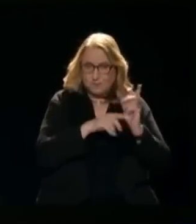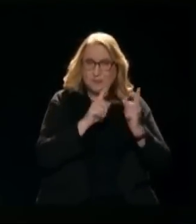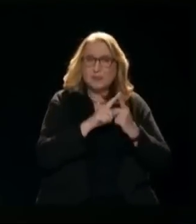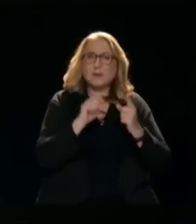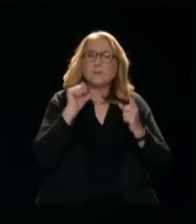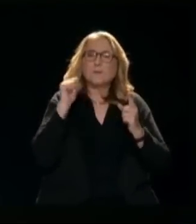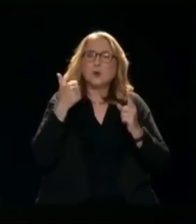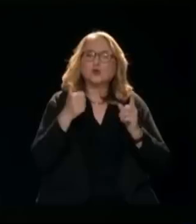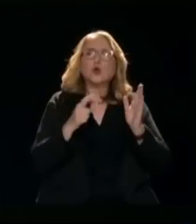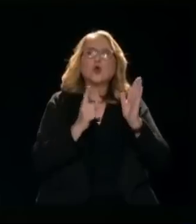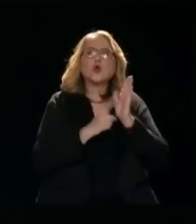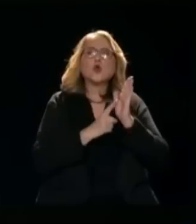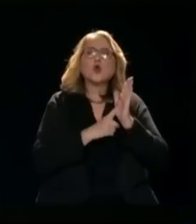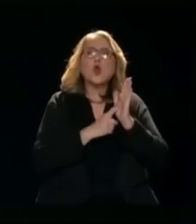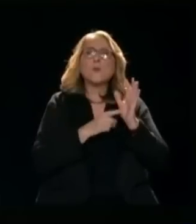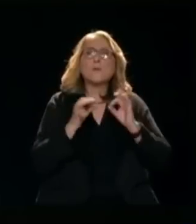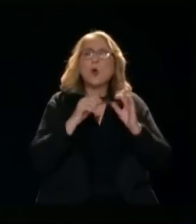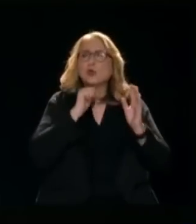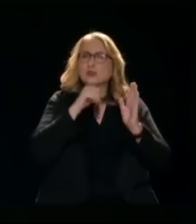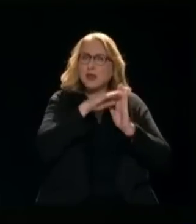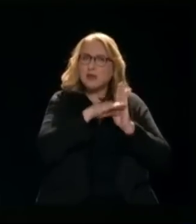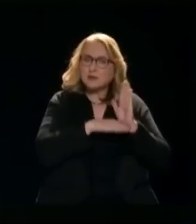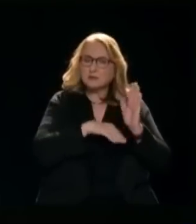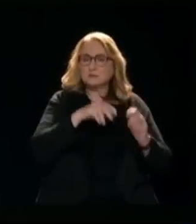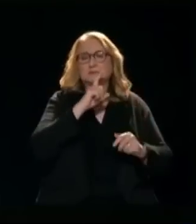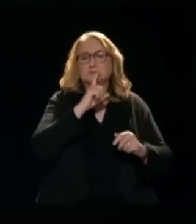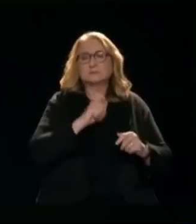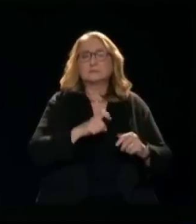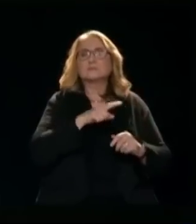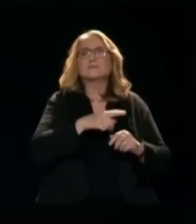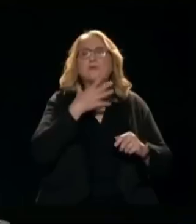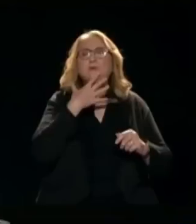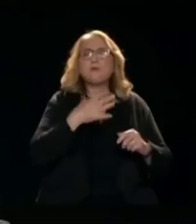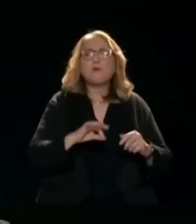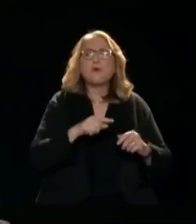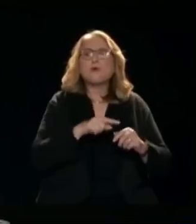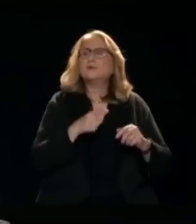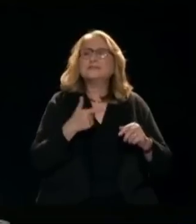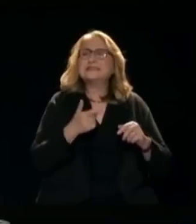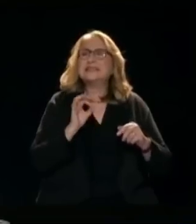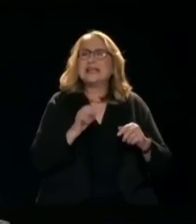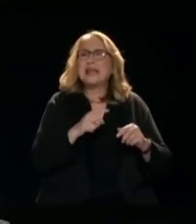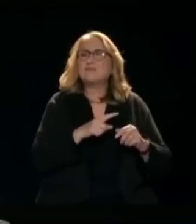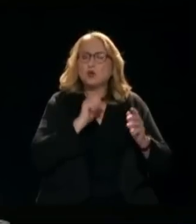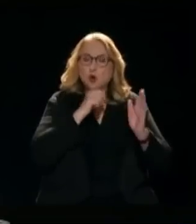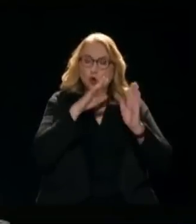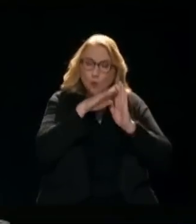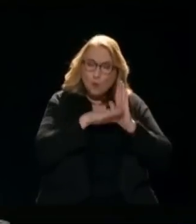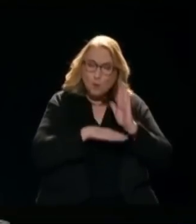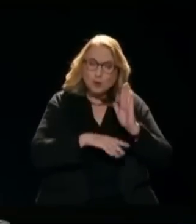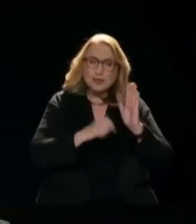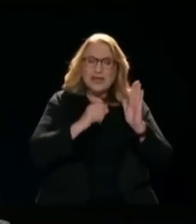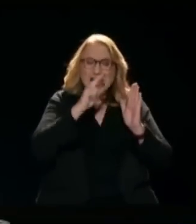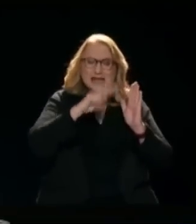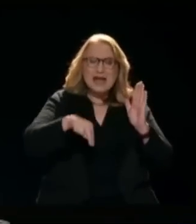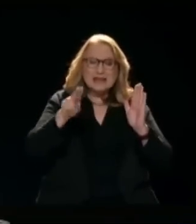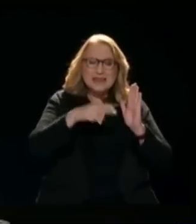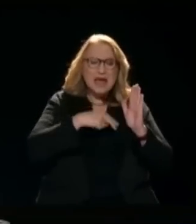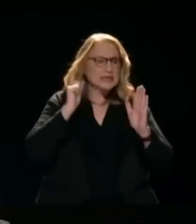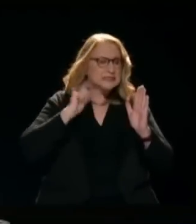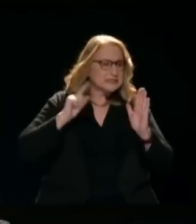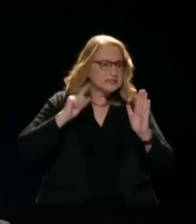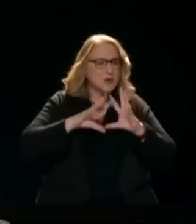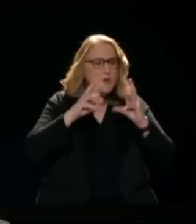ασυλιών και λογοδοσία του πολιτικού προσωπικού για ποινικές ευθύνες. Πιο συγκεκριμένα. Κοίταξτε, να δείτε. Εμείς από τις 5 Φεβρουαρίου